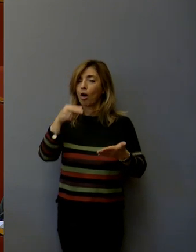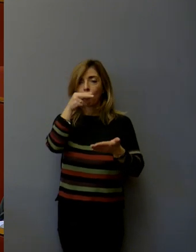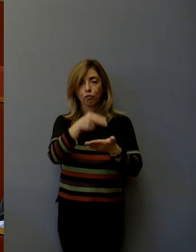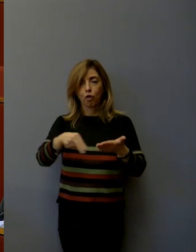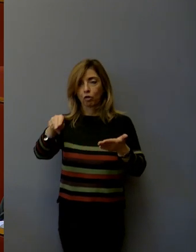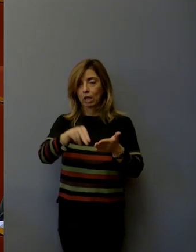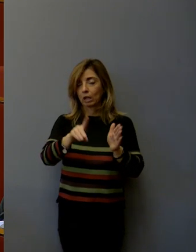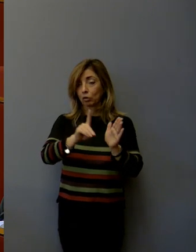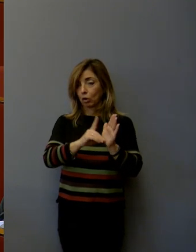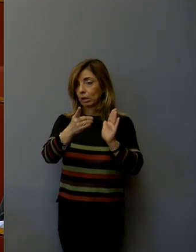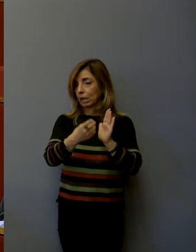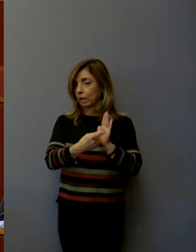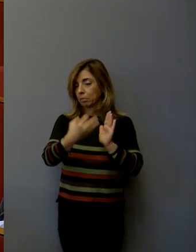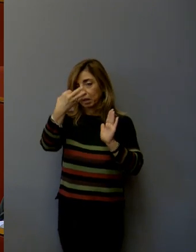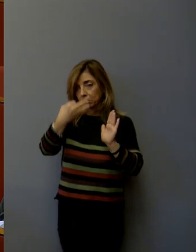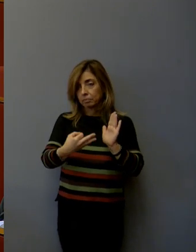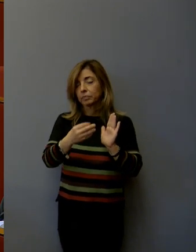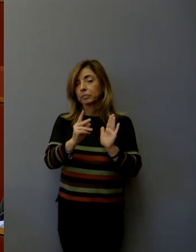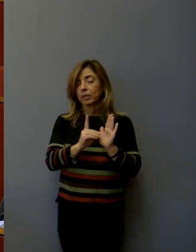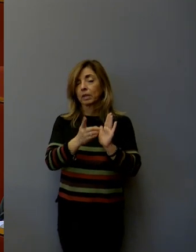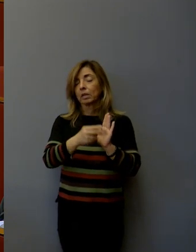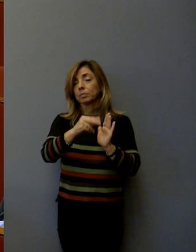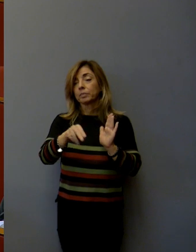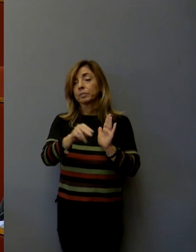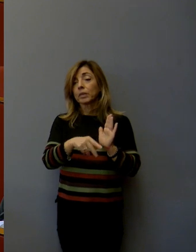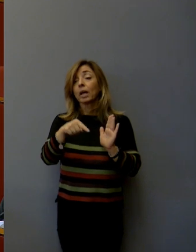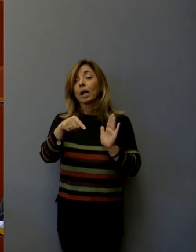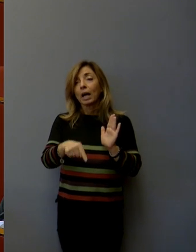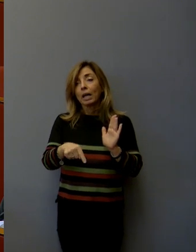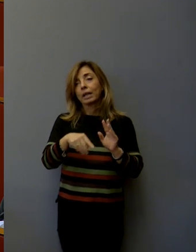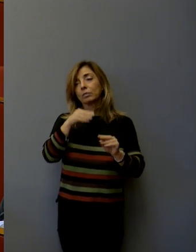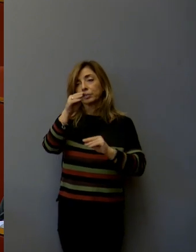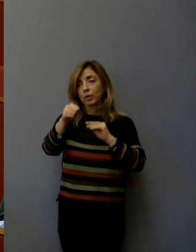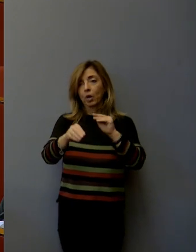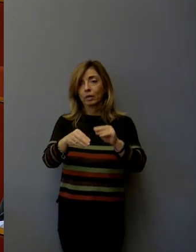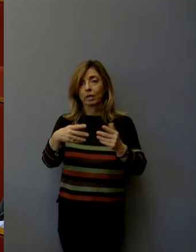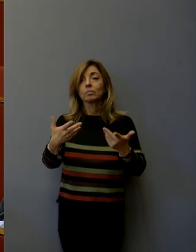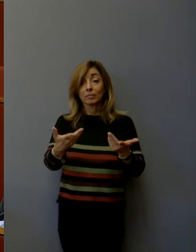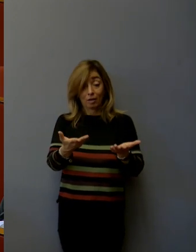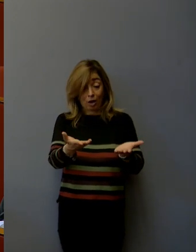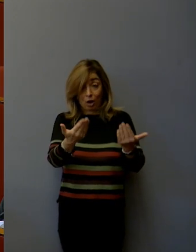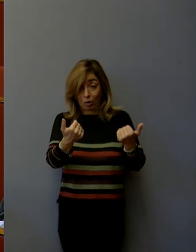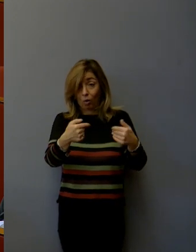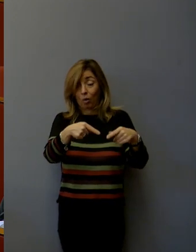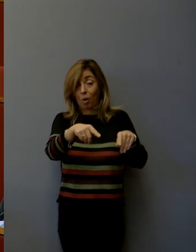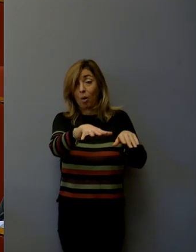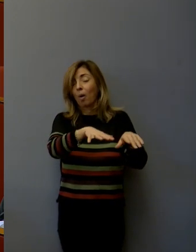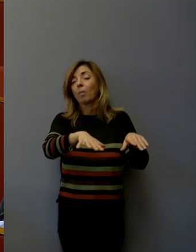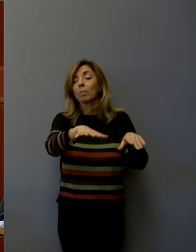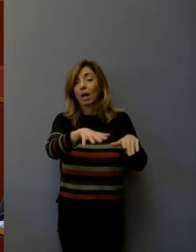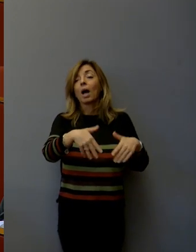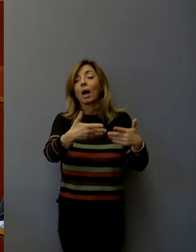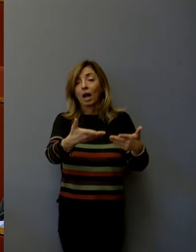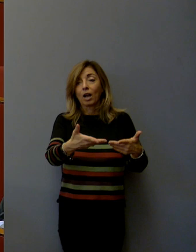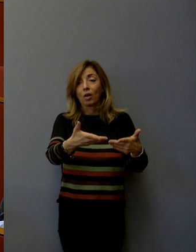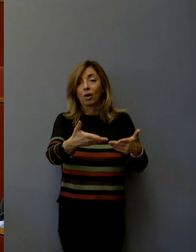delibera adesso quello che chiedo però è di essere lungimiranti se Abbiamo acquistato questo spazio facciamo in modo che poi